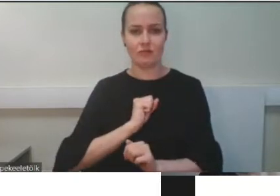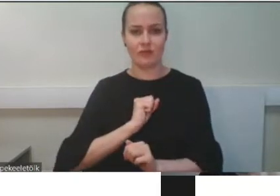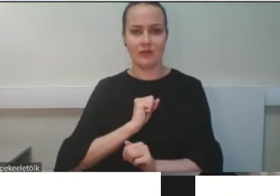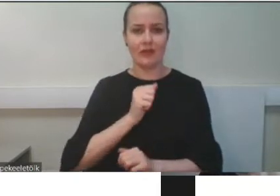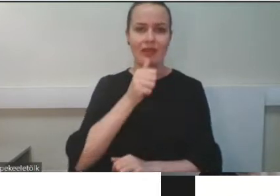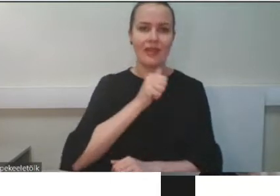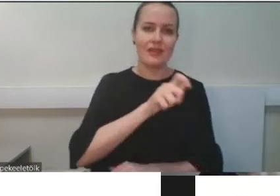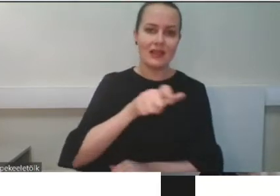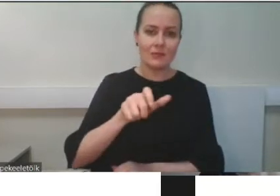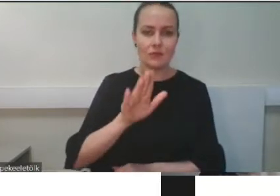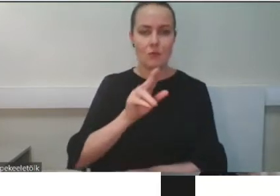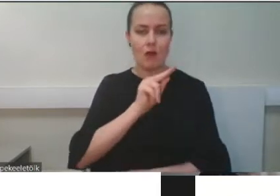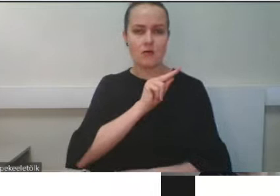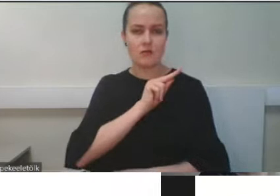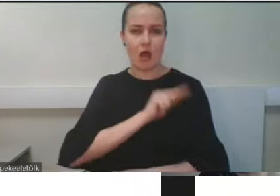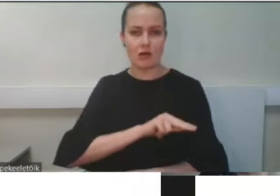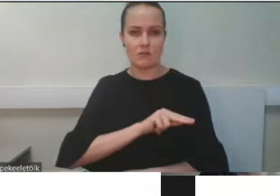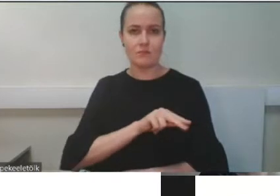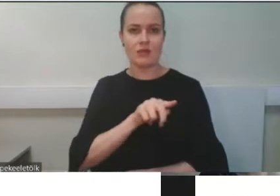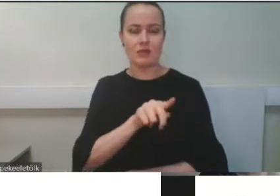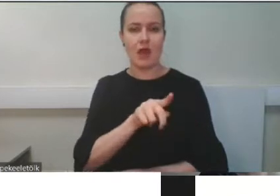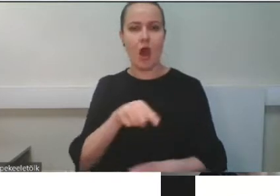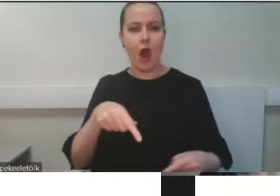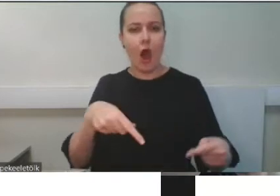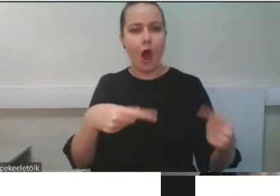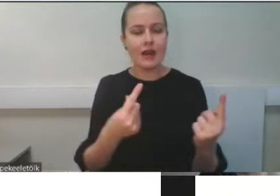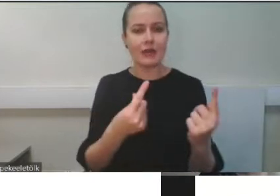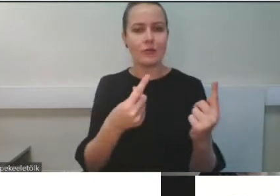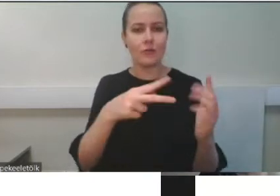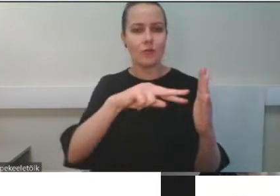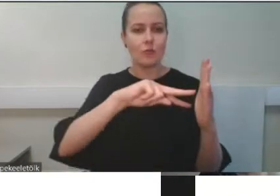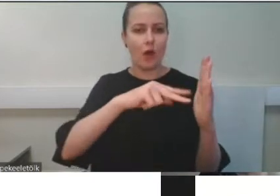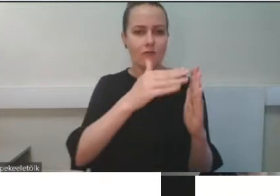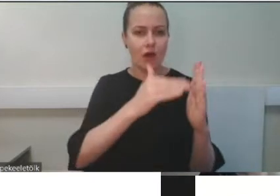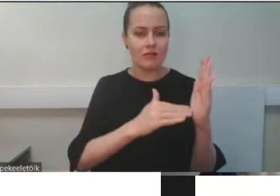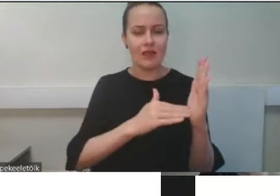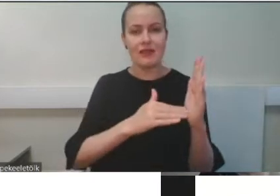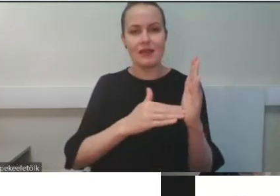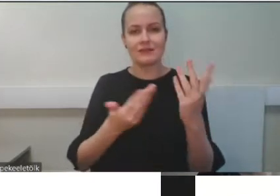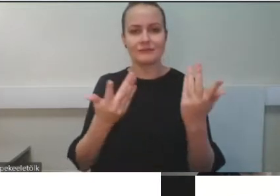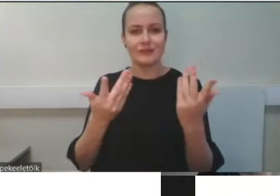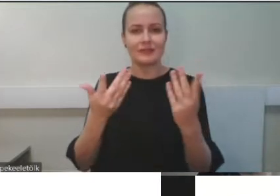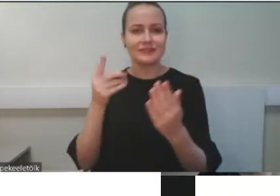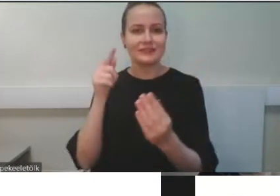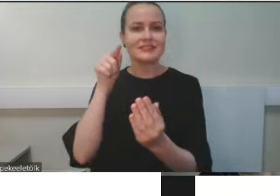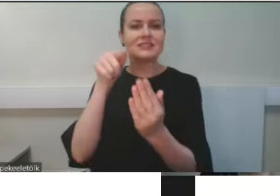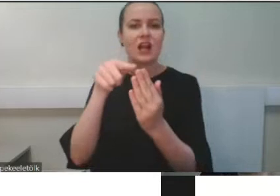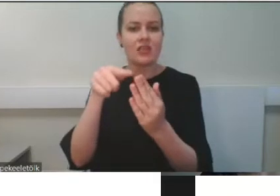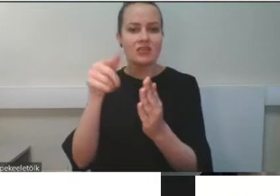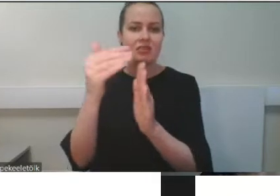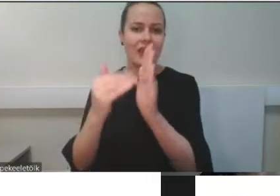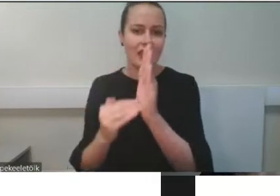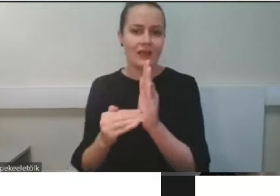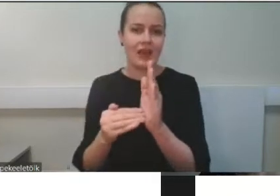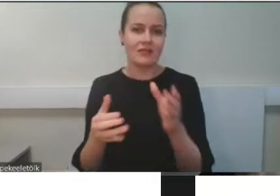inimeste ja tarbijate vajadused on need siis arengukavade, strateegiate ja muud sellised